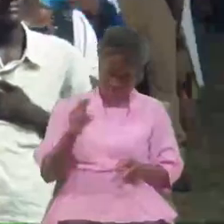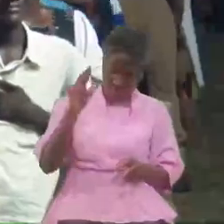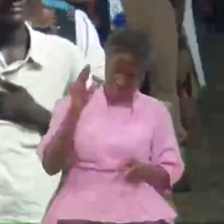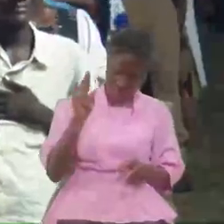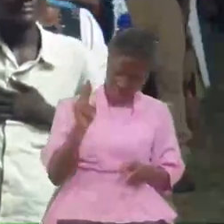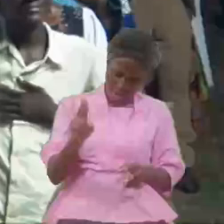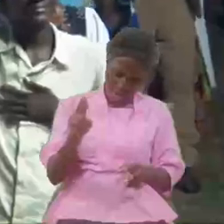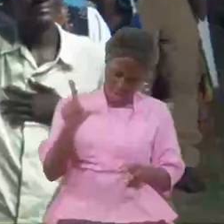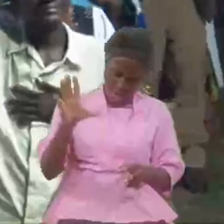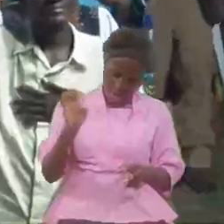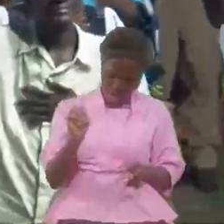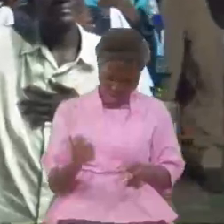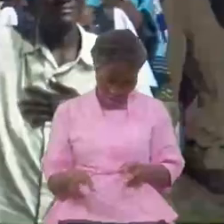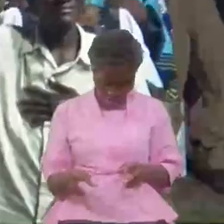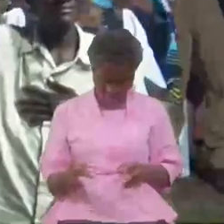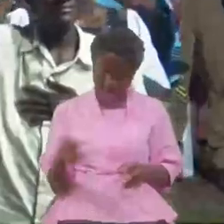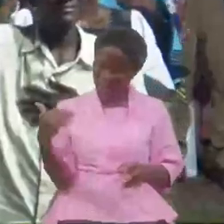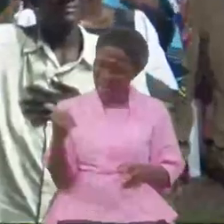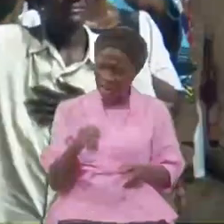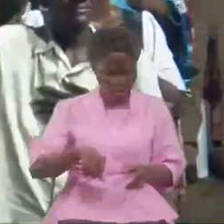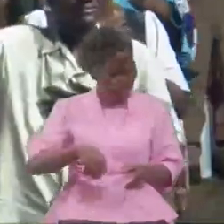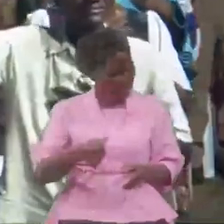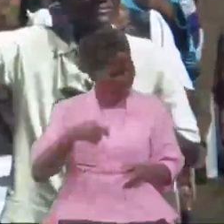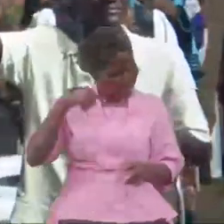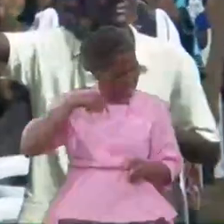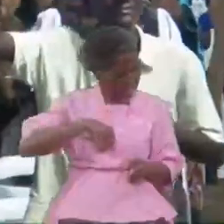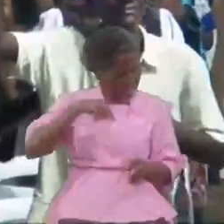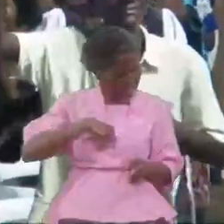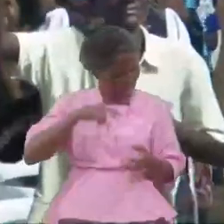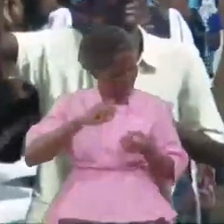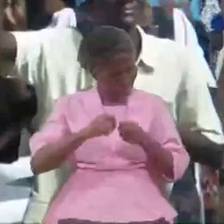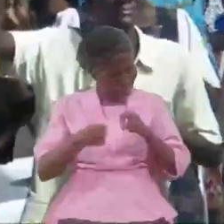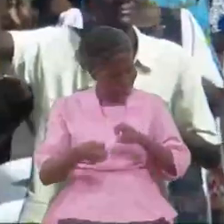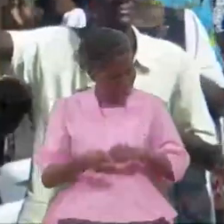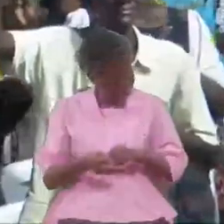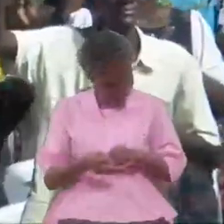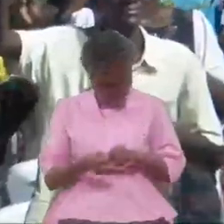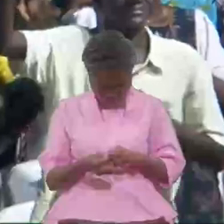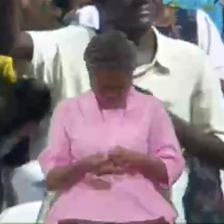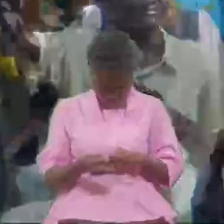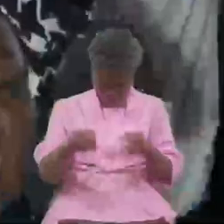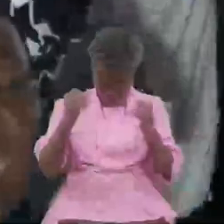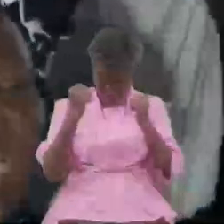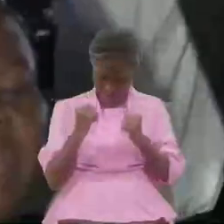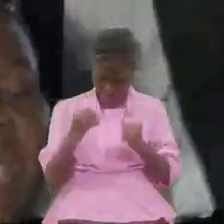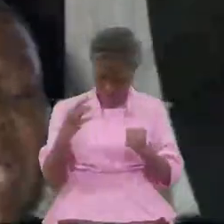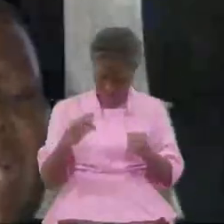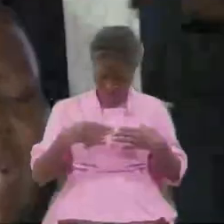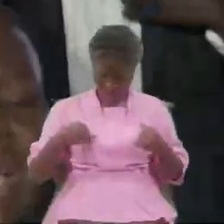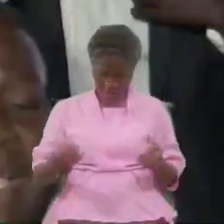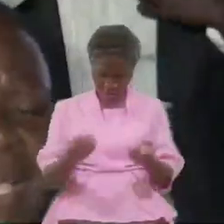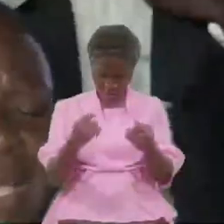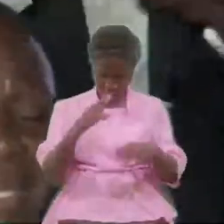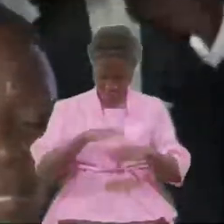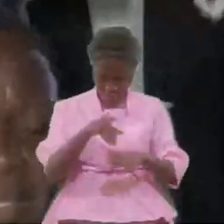sein et tout autre problème interne. Que la guérison du Seigneur